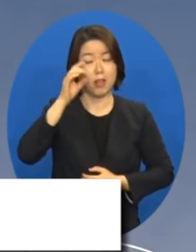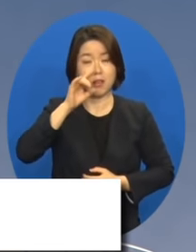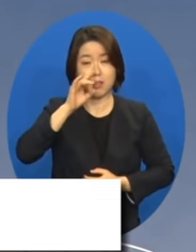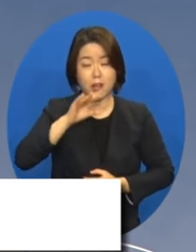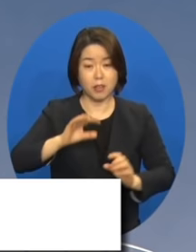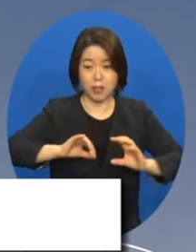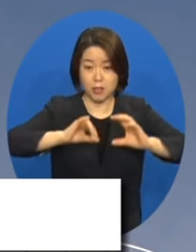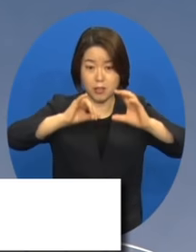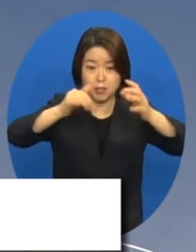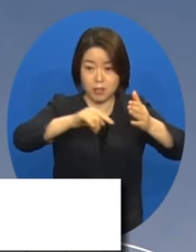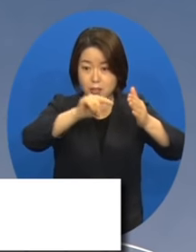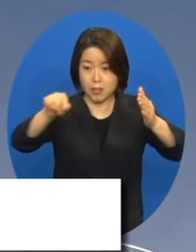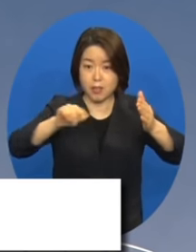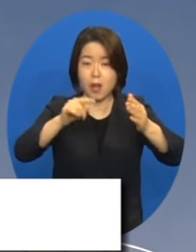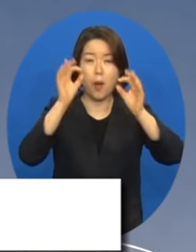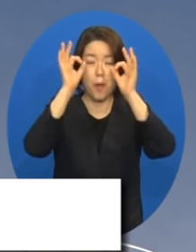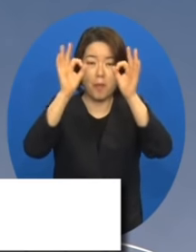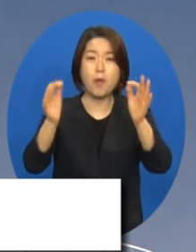때문에